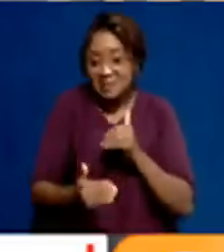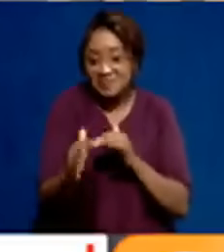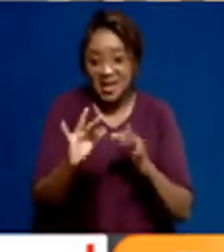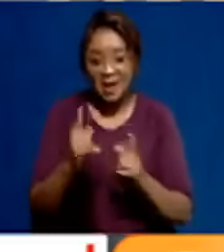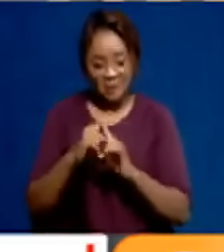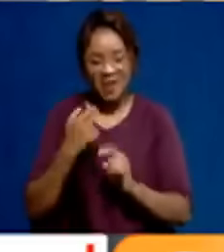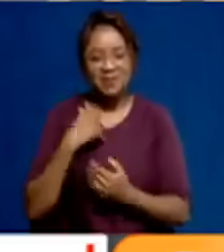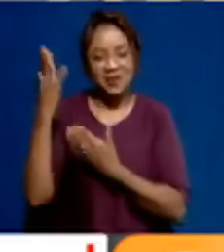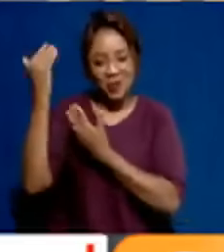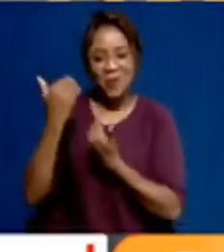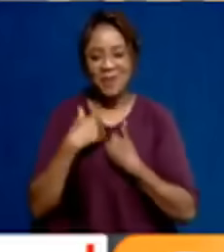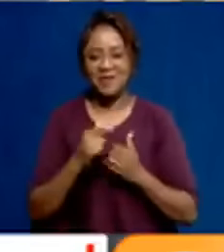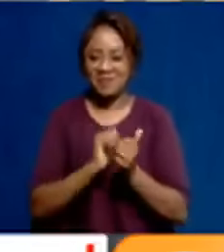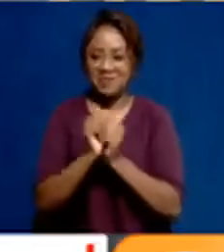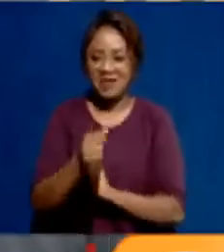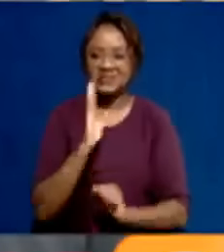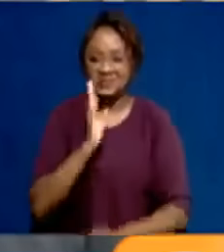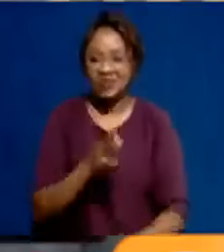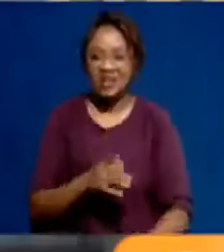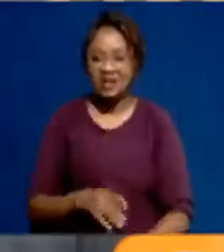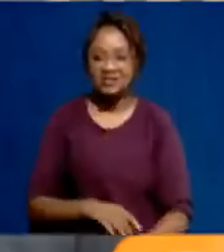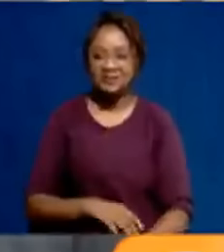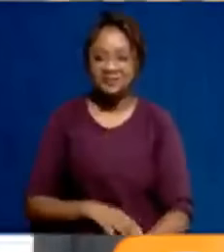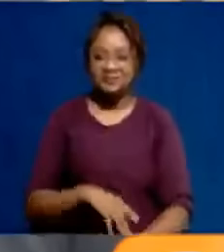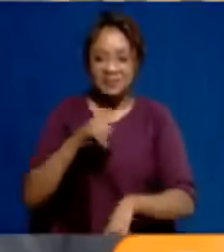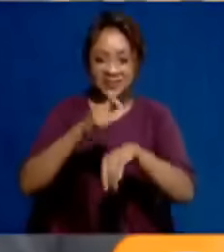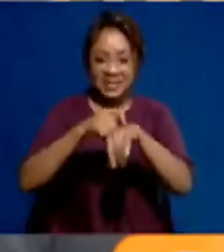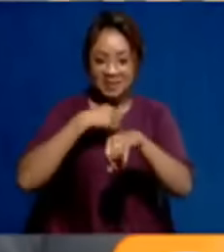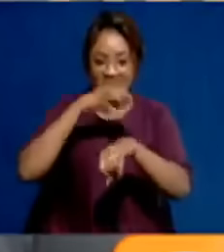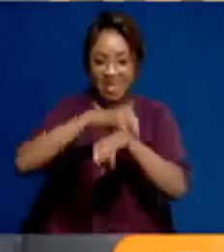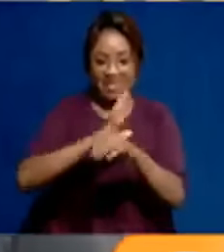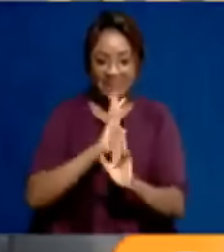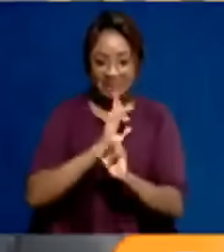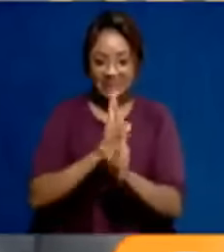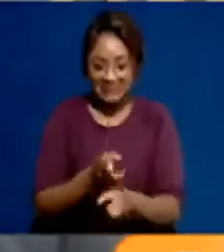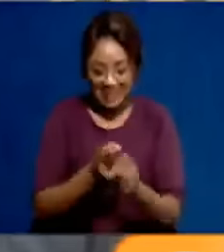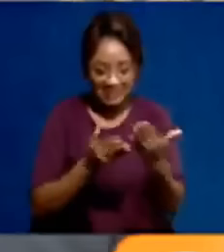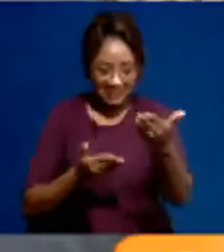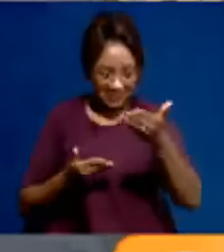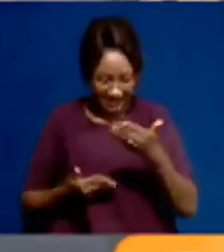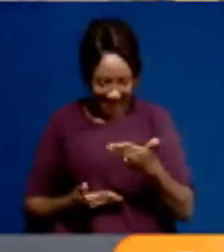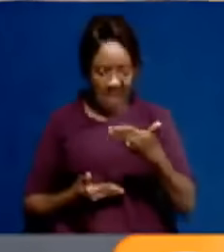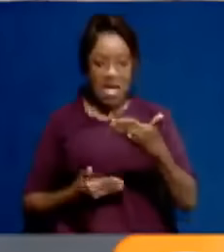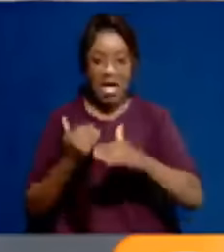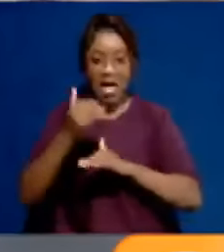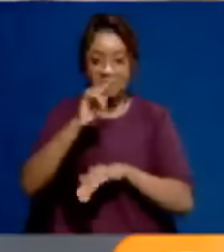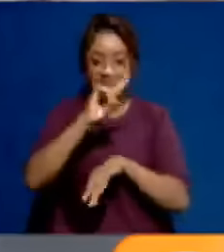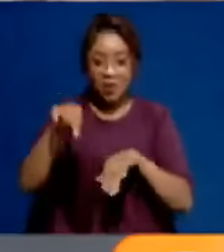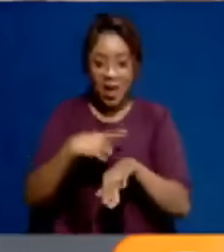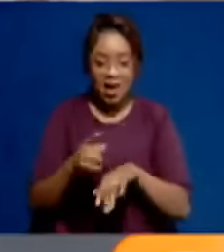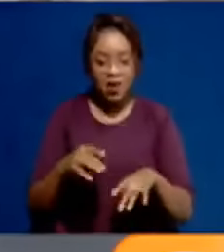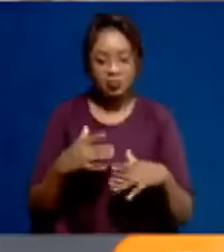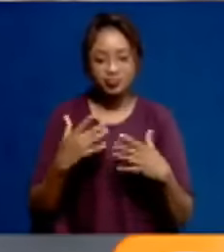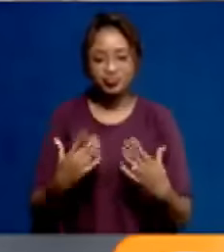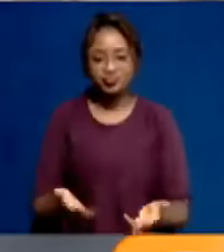bado nilikuwa na matumaini nitapita. Nilipokea matokeo yangu kama baada ya kama lisali moja hivi